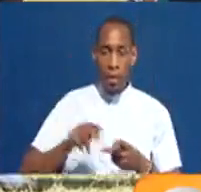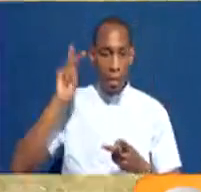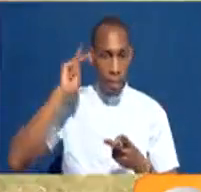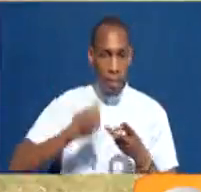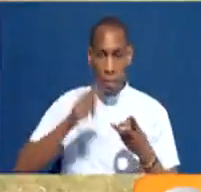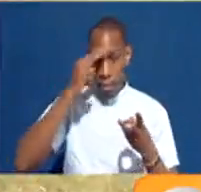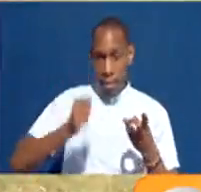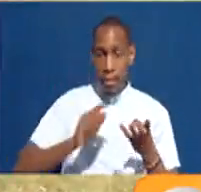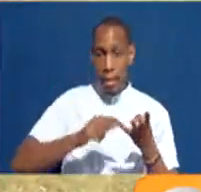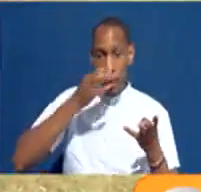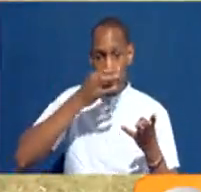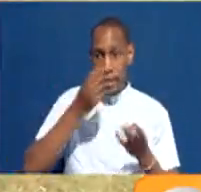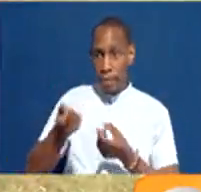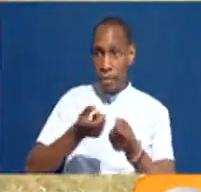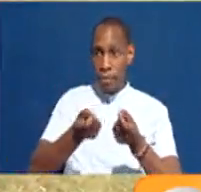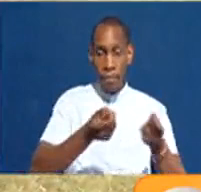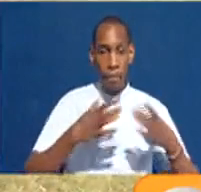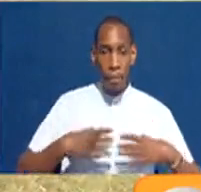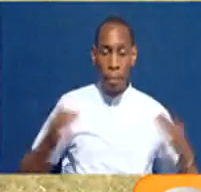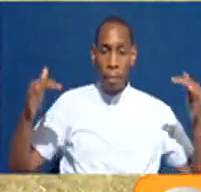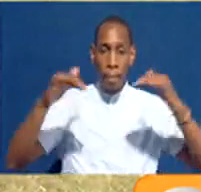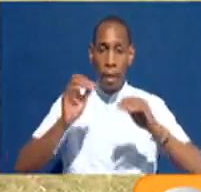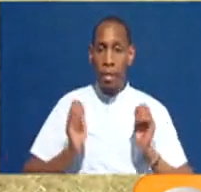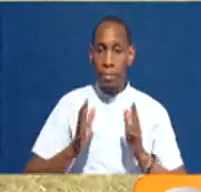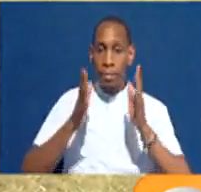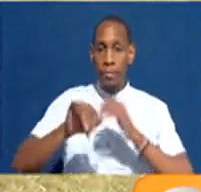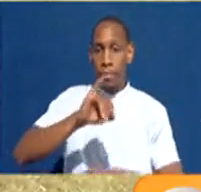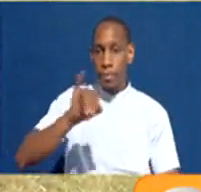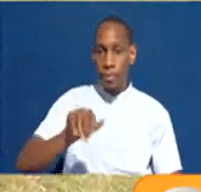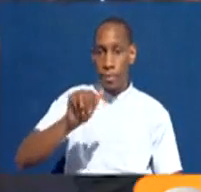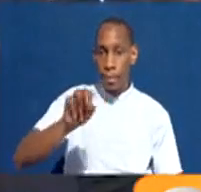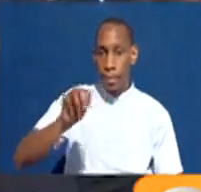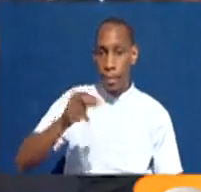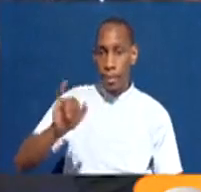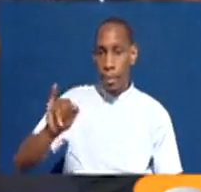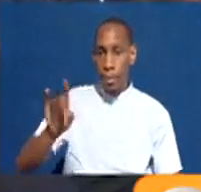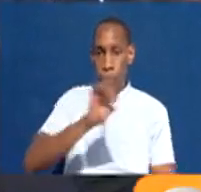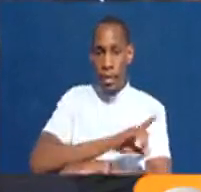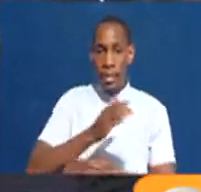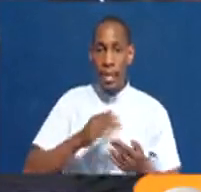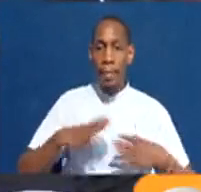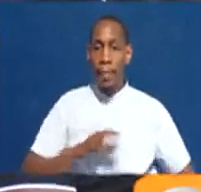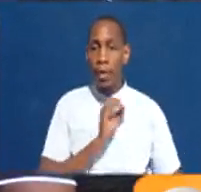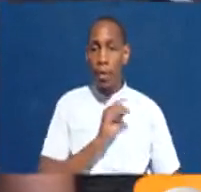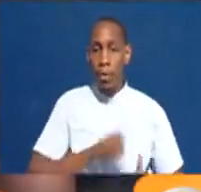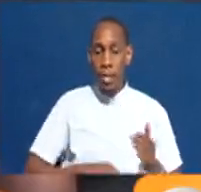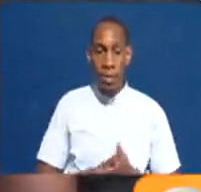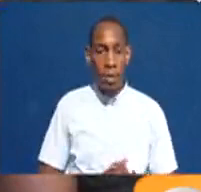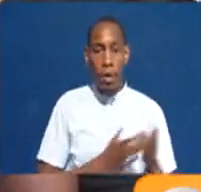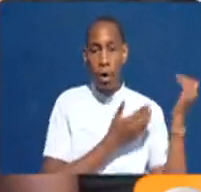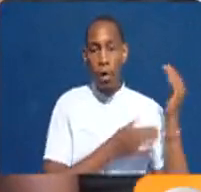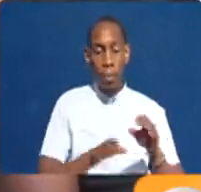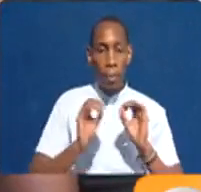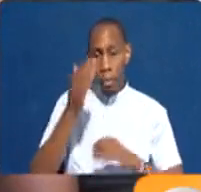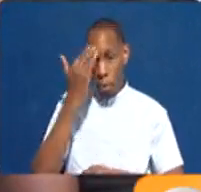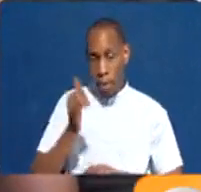Kajiado na Nyeri, idadi ndogo ya watu ilijitokeza kwa sherehe za Jamhuri Dei, baadhi wakilalamikia kukosa matumaini